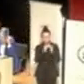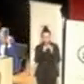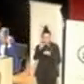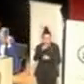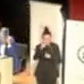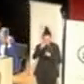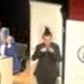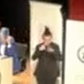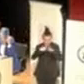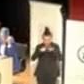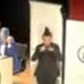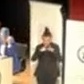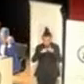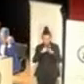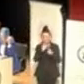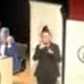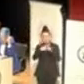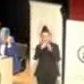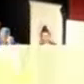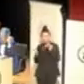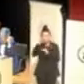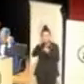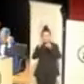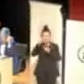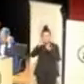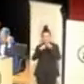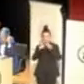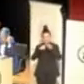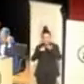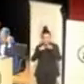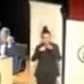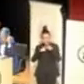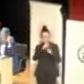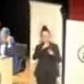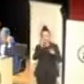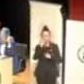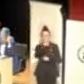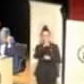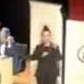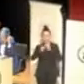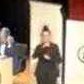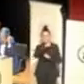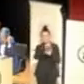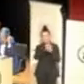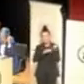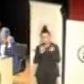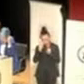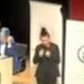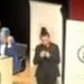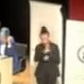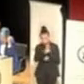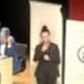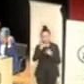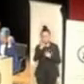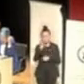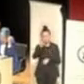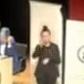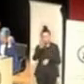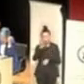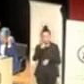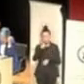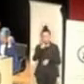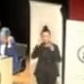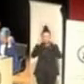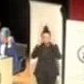eğitimini Hacettepe Üniversitesi İstatistik Bölümünde tamamladı. 2014 yılında Kültür Turizm Bakanlığı Kütüphaneler Yayınlar